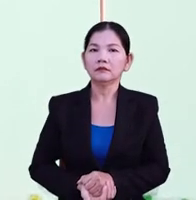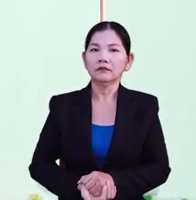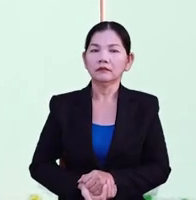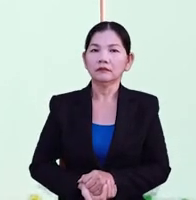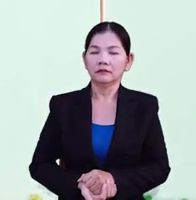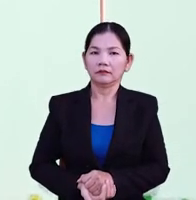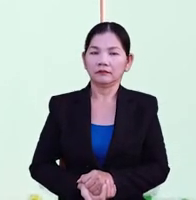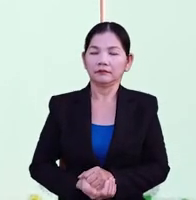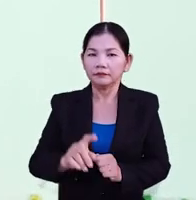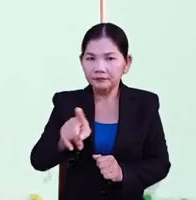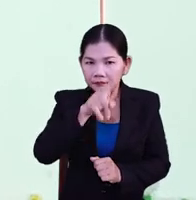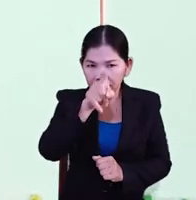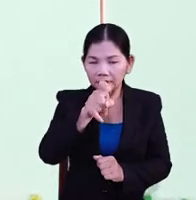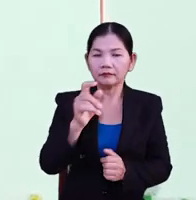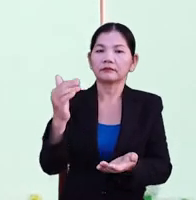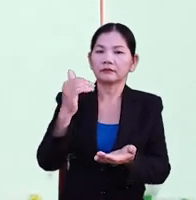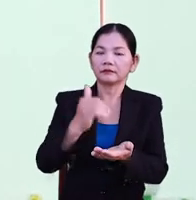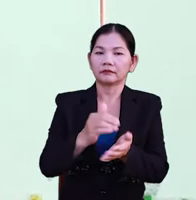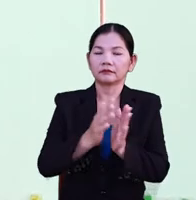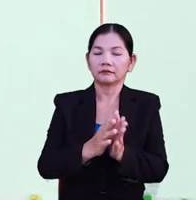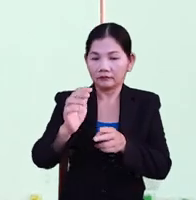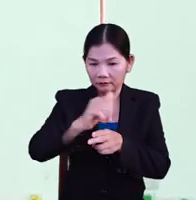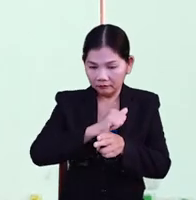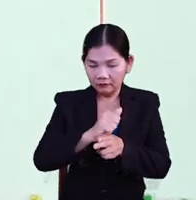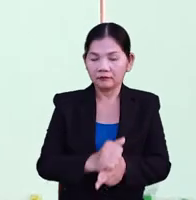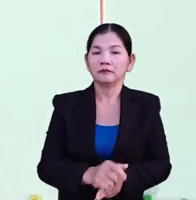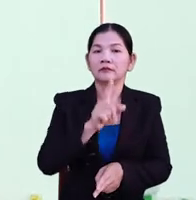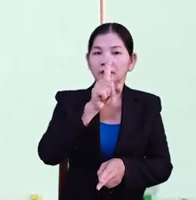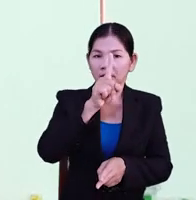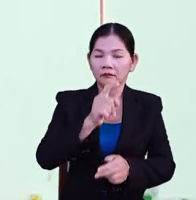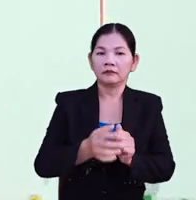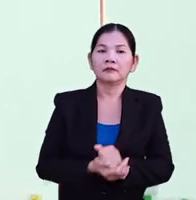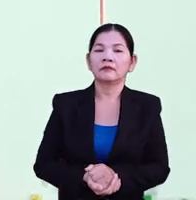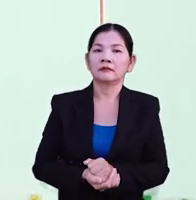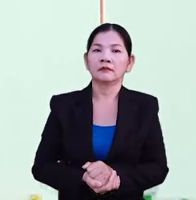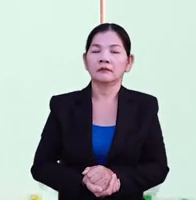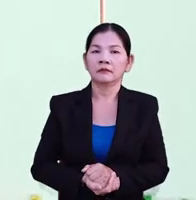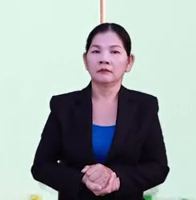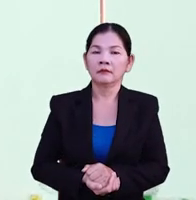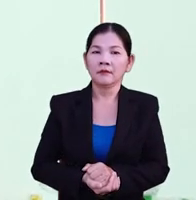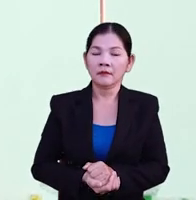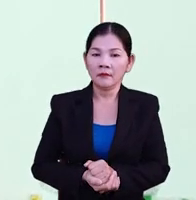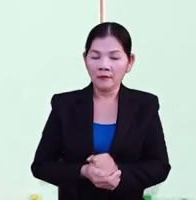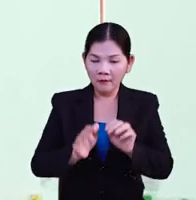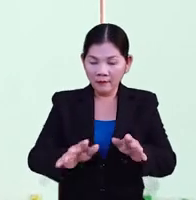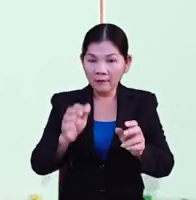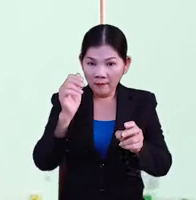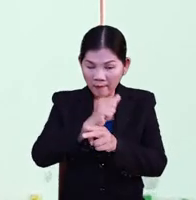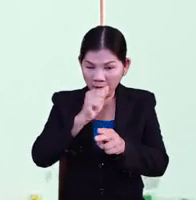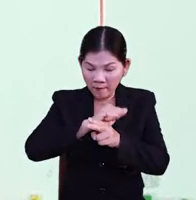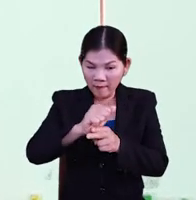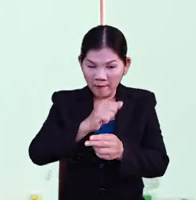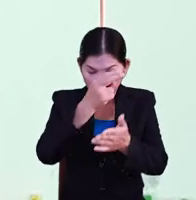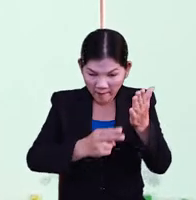នកគ្រូសូមសួរកូនឡើងវិញថាតើលំហាត់ទី1នេះចាអ្នកគ្រូឲ្យកូនធ្វើអ្វីដែរ